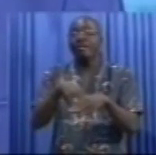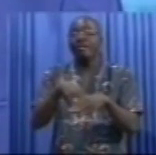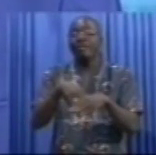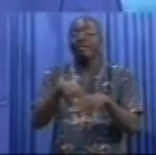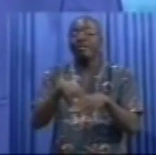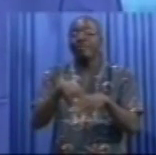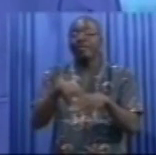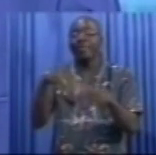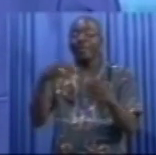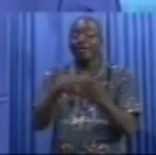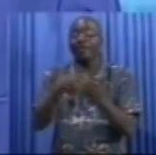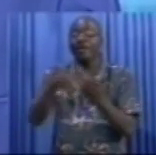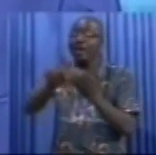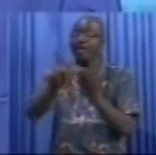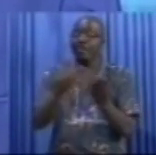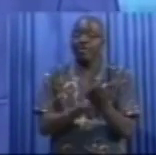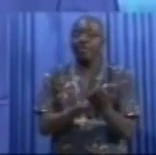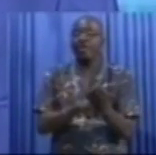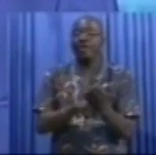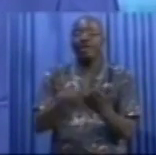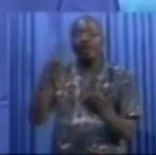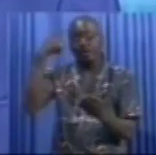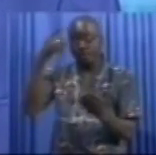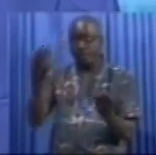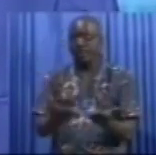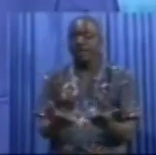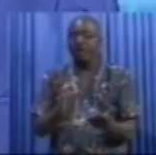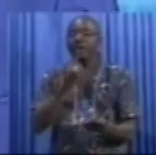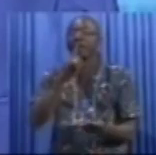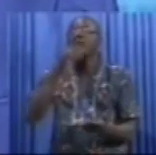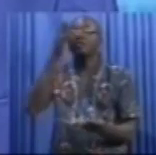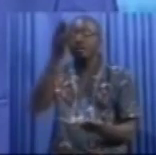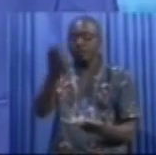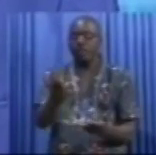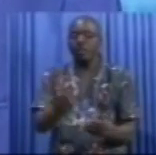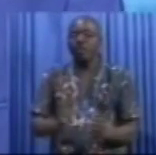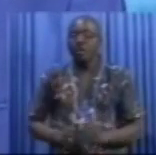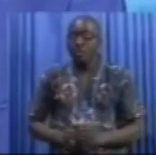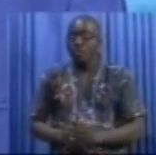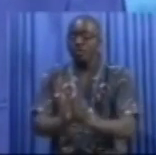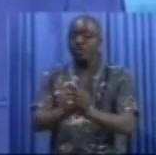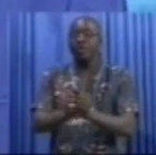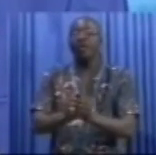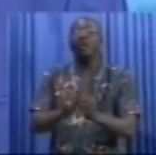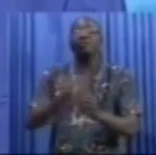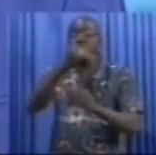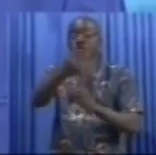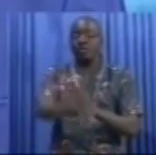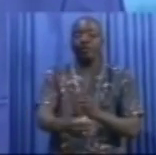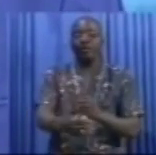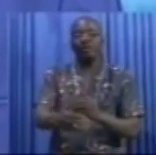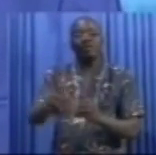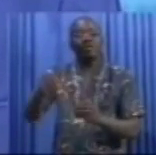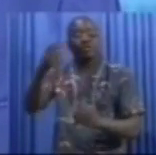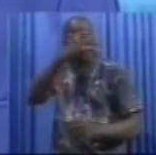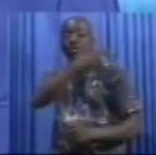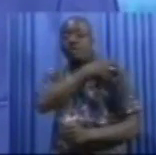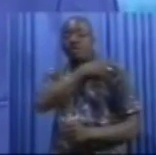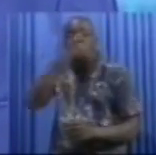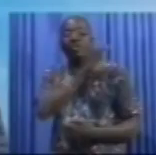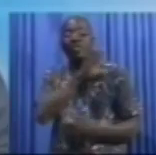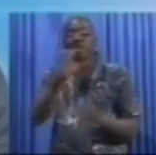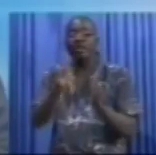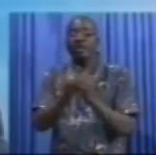sont allés contre cette loi. Et par conséquent, ils seront donc conduits devant le procureur du Faso où ils pourront donc répondre de ces